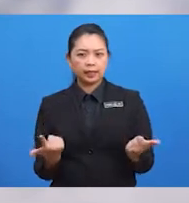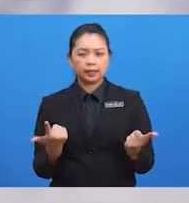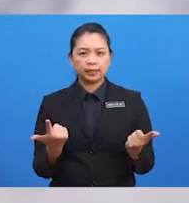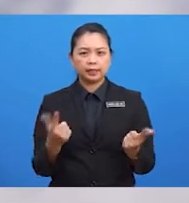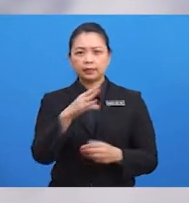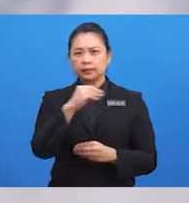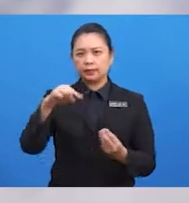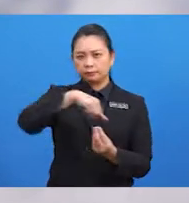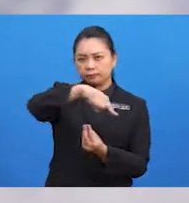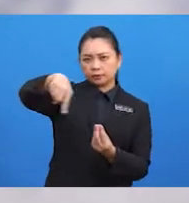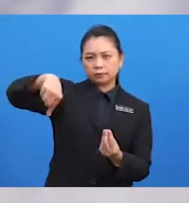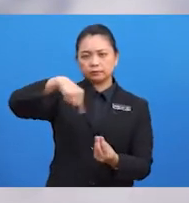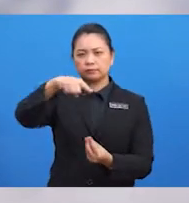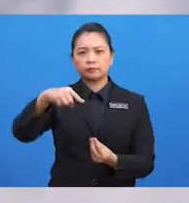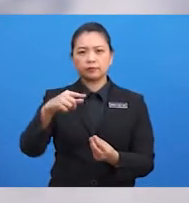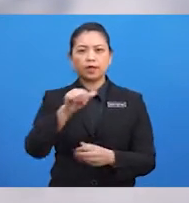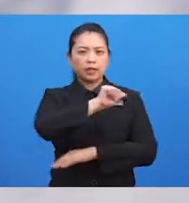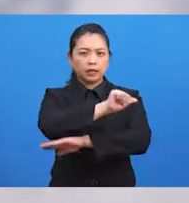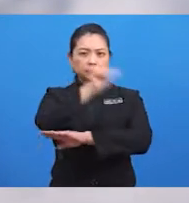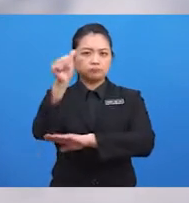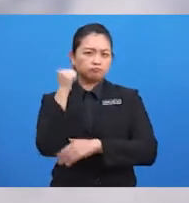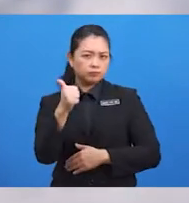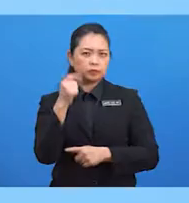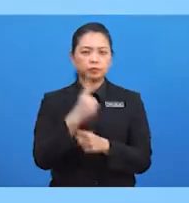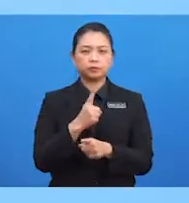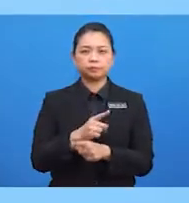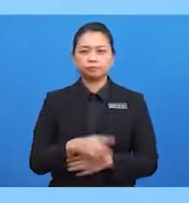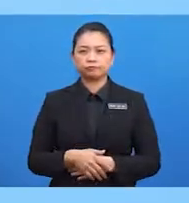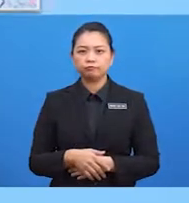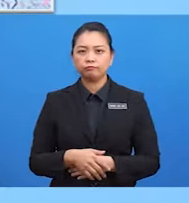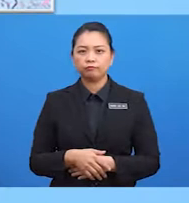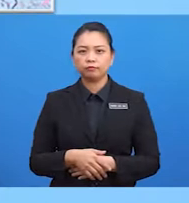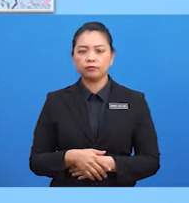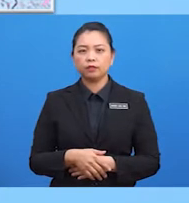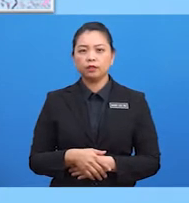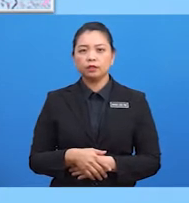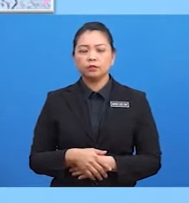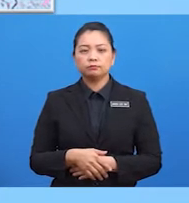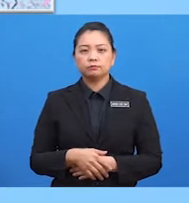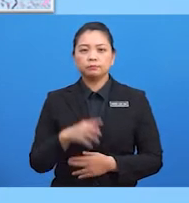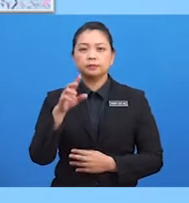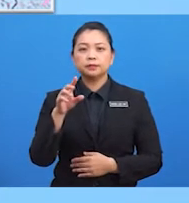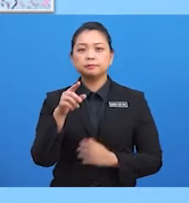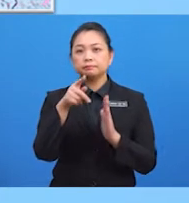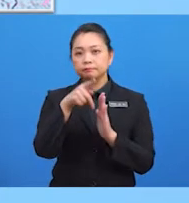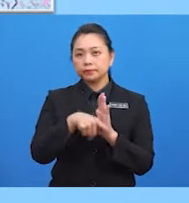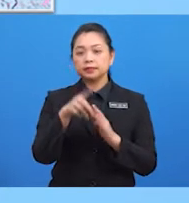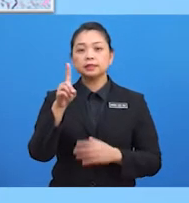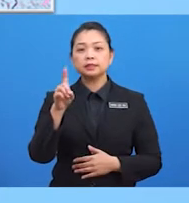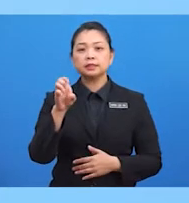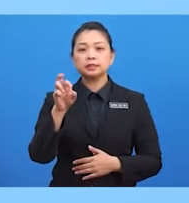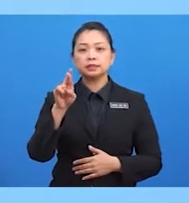dan persekitaran angkasa lepas. Hebat bukan? Penderiaan jauh merupakan